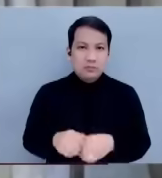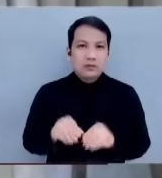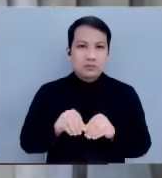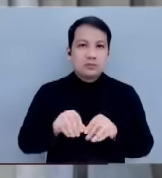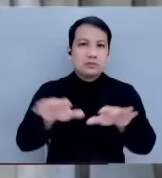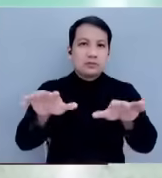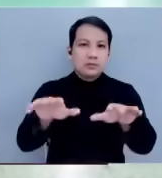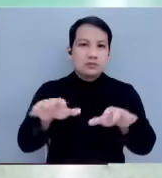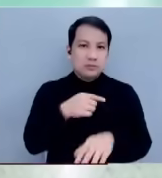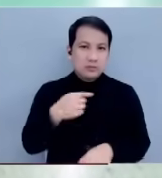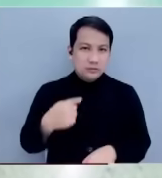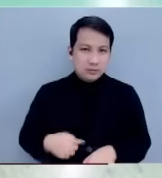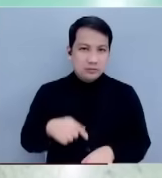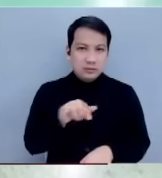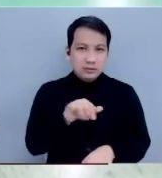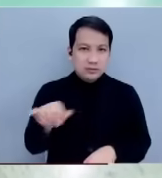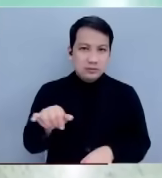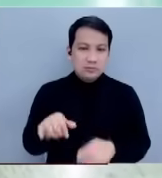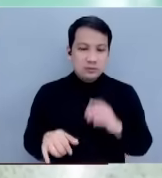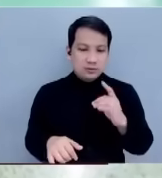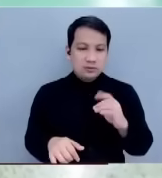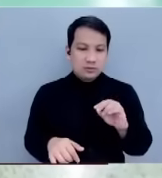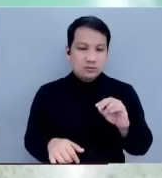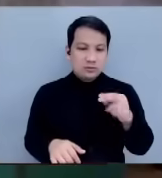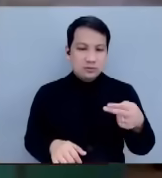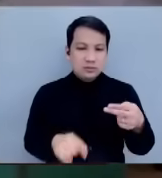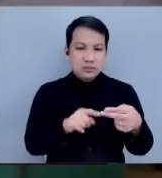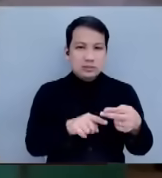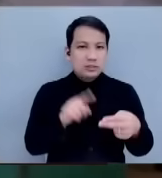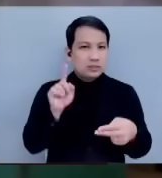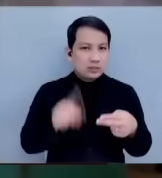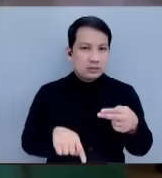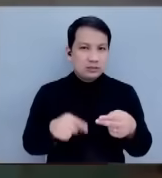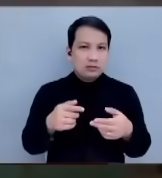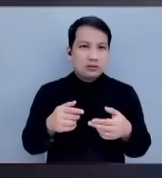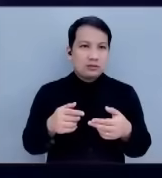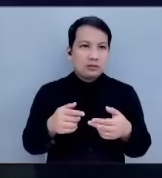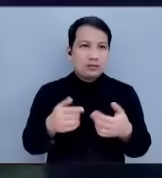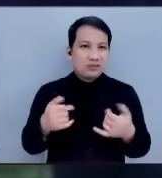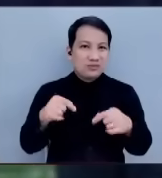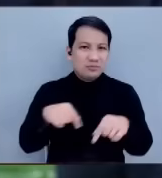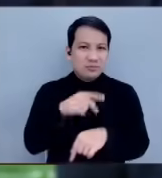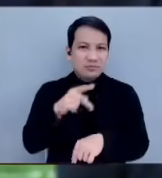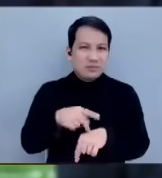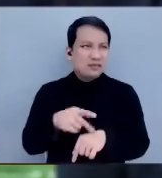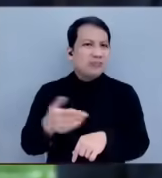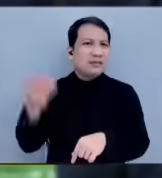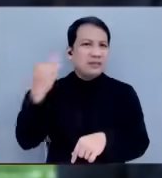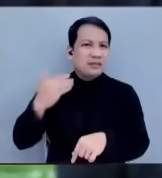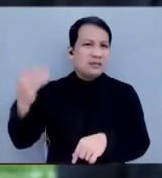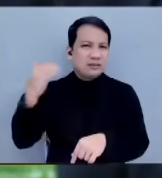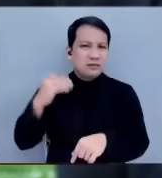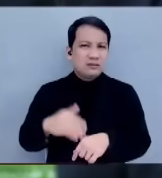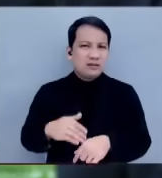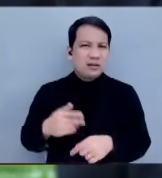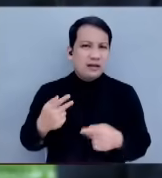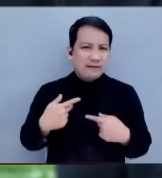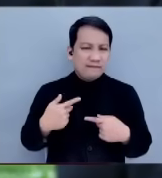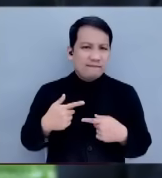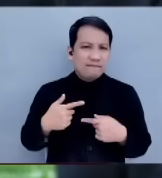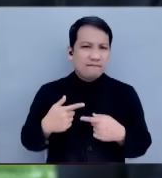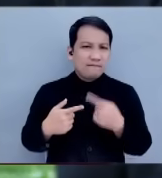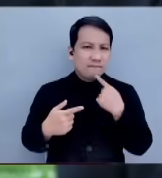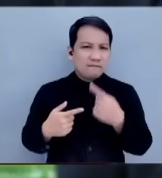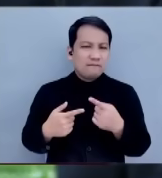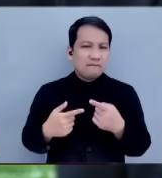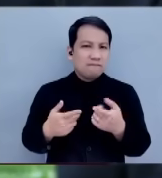China na ayon sa Department of Health ay hindi naman na bago sa ating bansa. It's been there except that